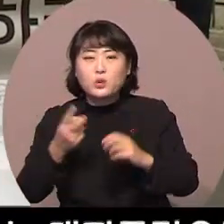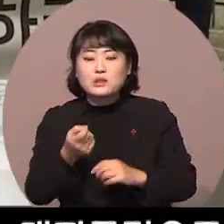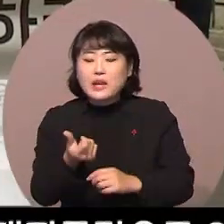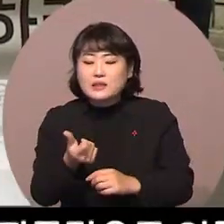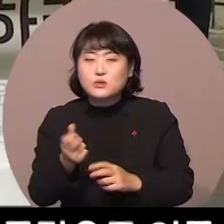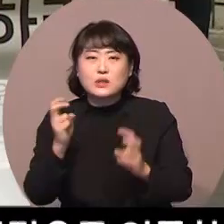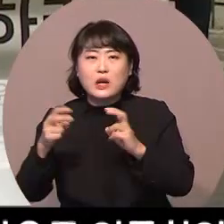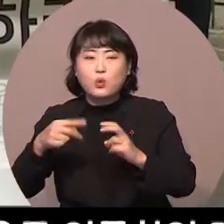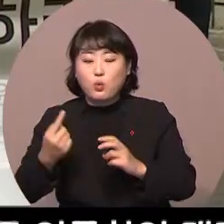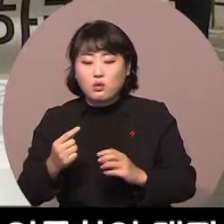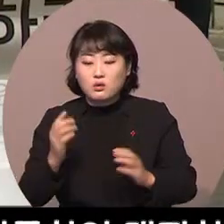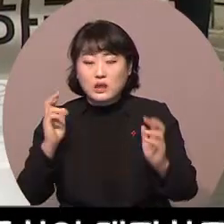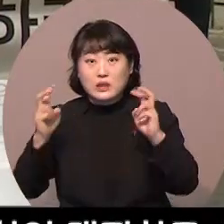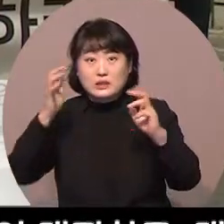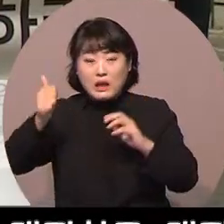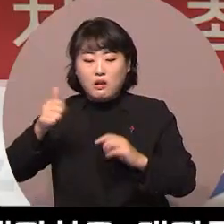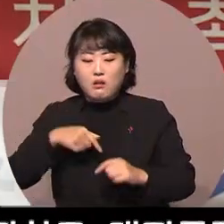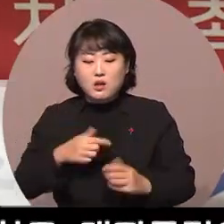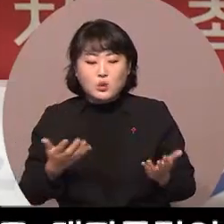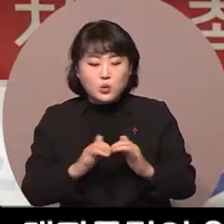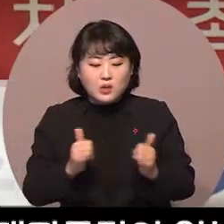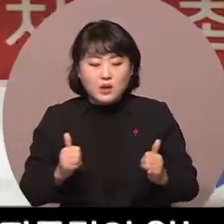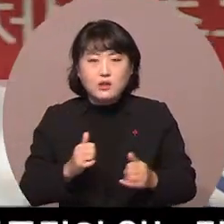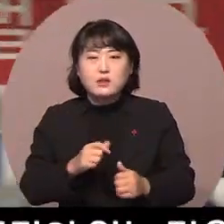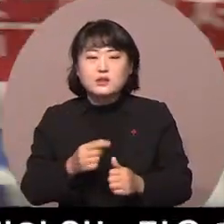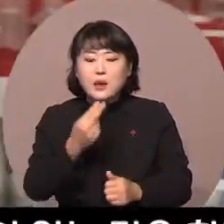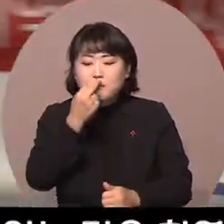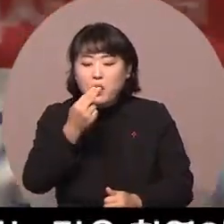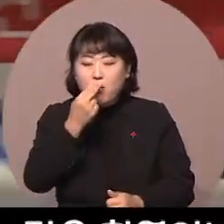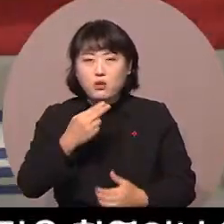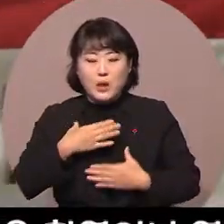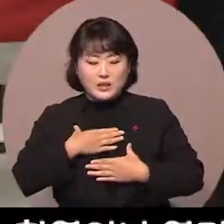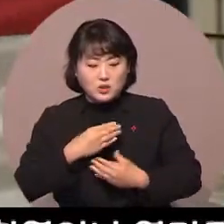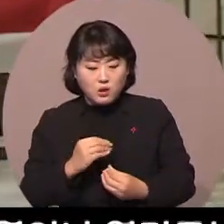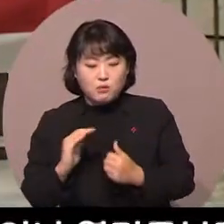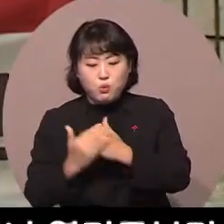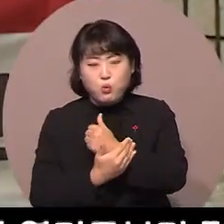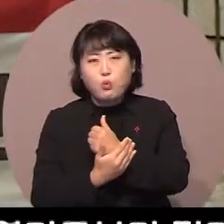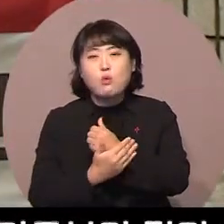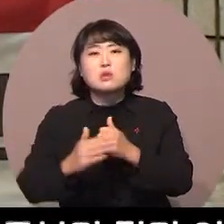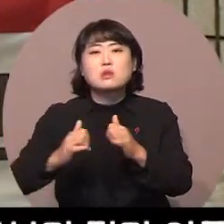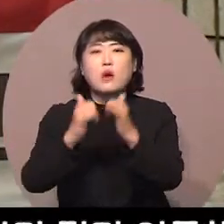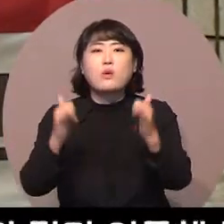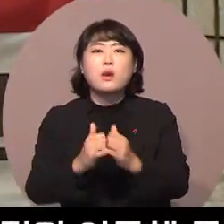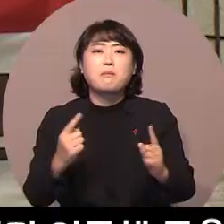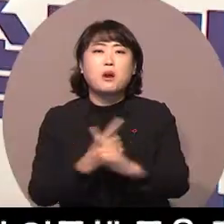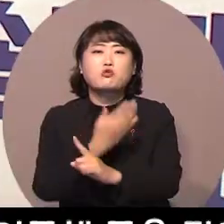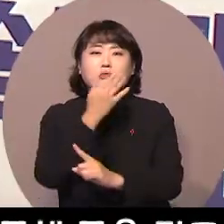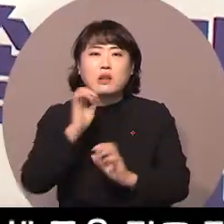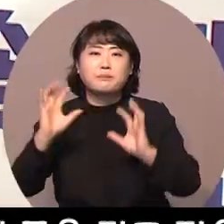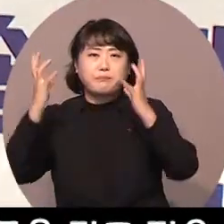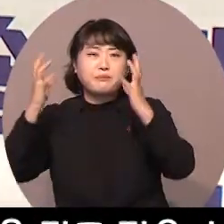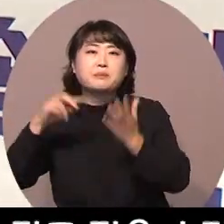사업주가 근로자의 생명과 안전을 중요하게 여기는 사회 분위기로 바꿀 수 있다며 환영했습니다